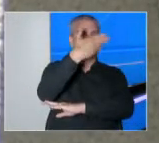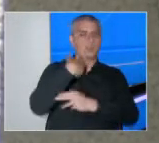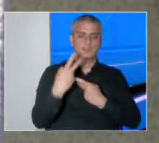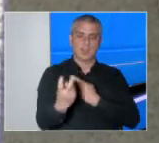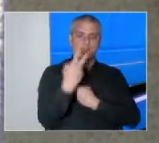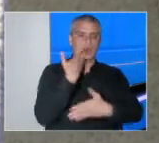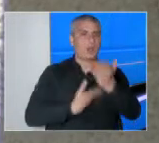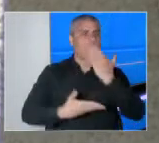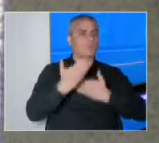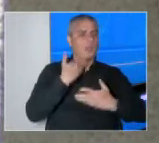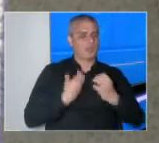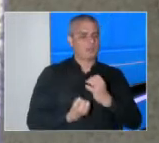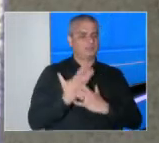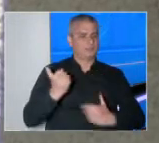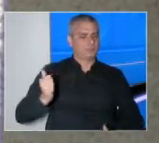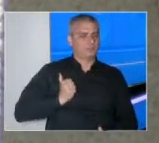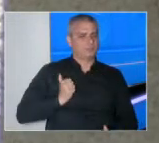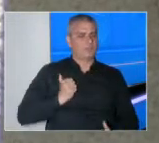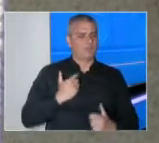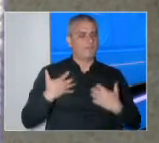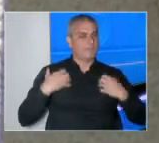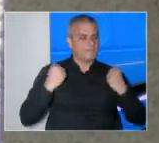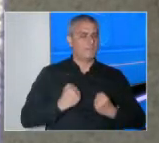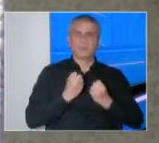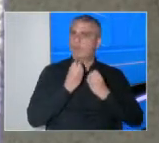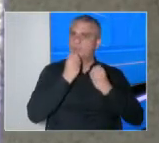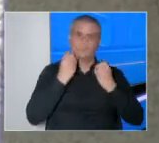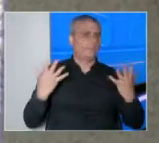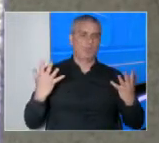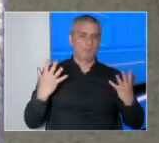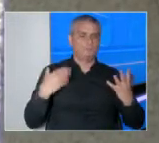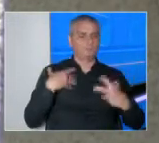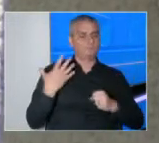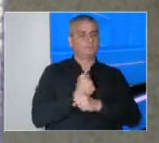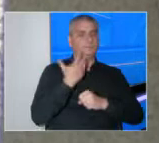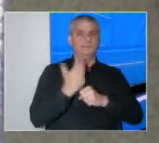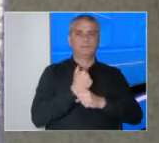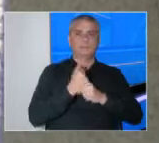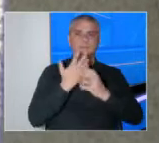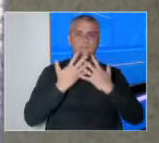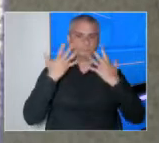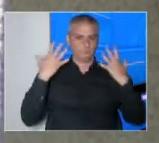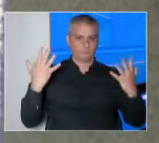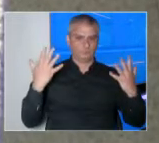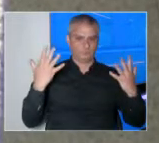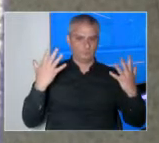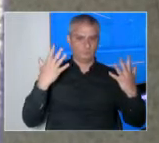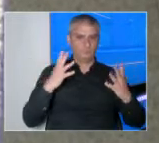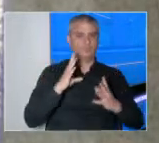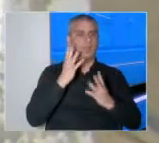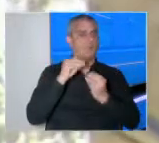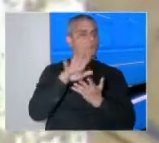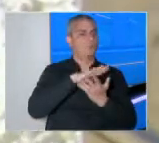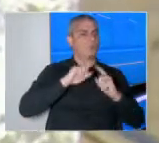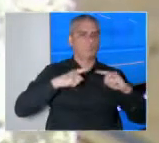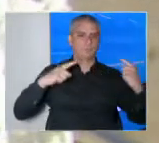קלטנו עלייה, יסדנו צבא וזרועות ביטחון מופלאים, השגנו הישגים מזהירים באין ספור